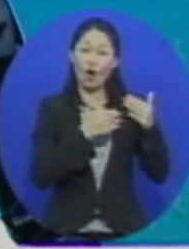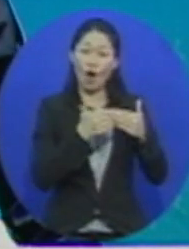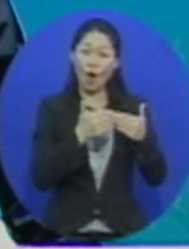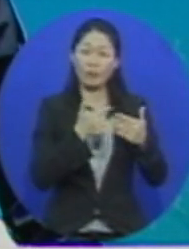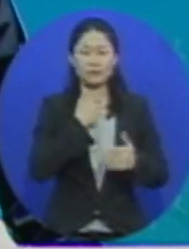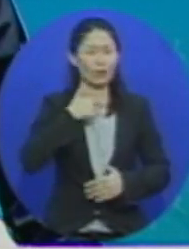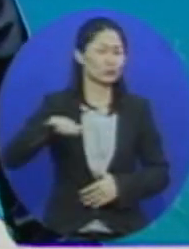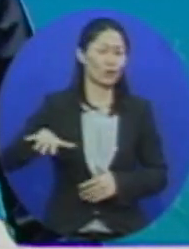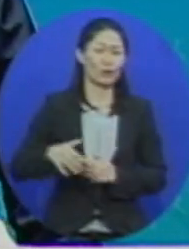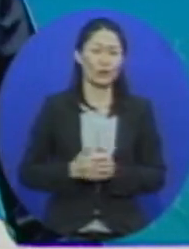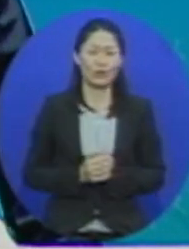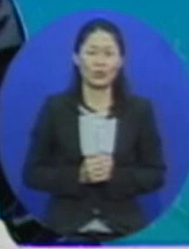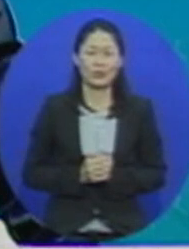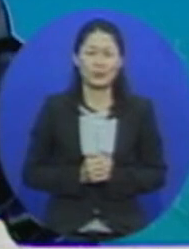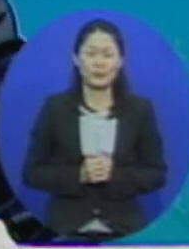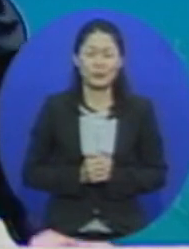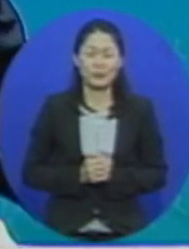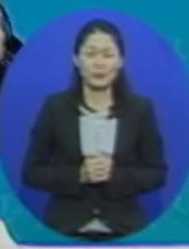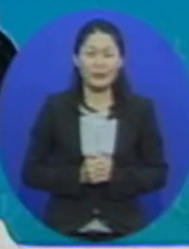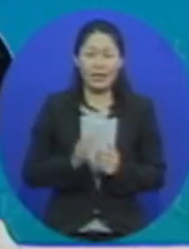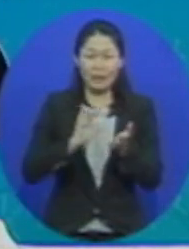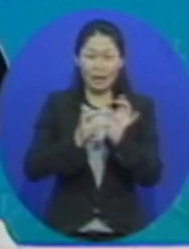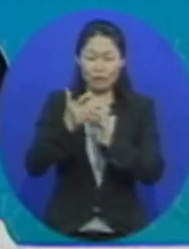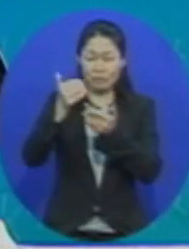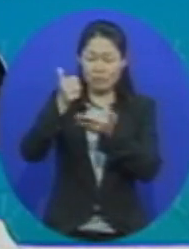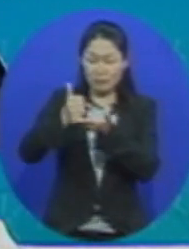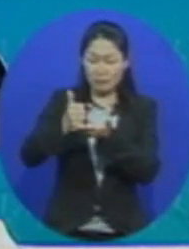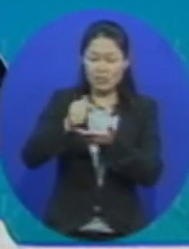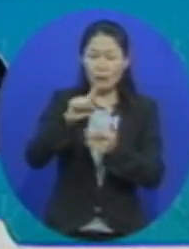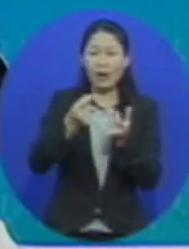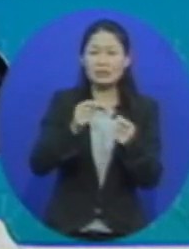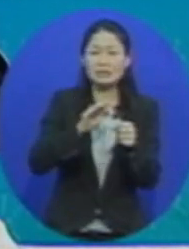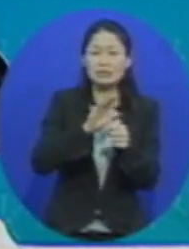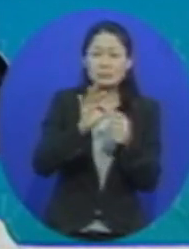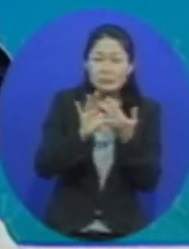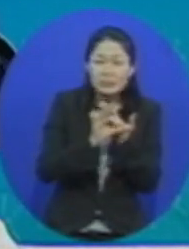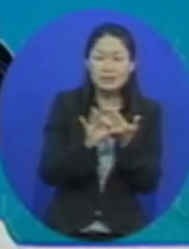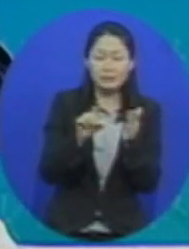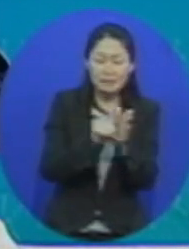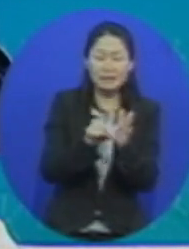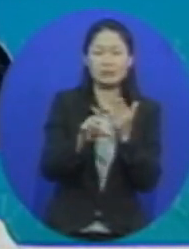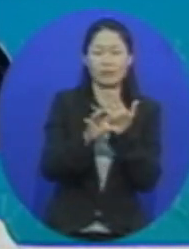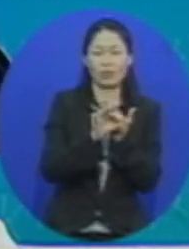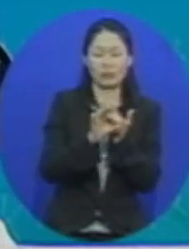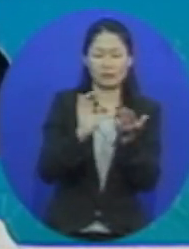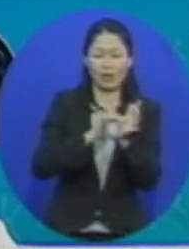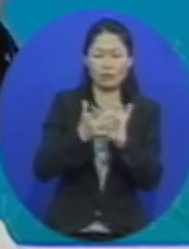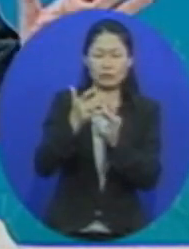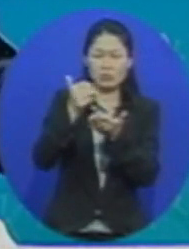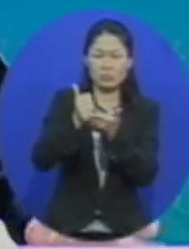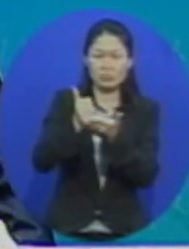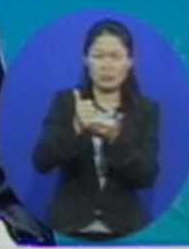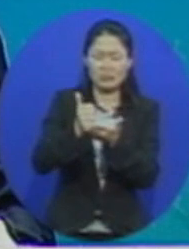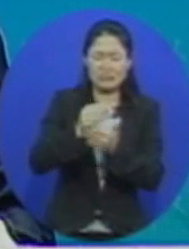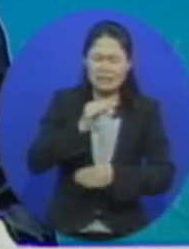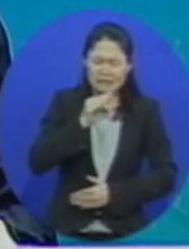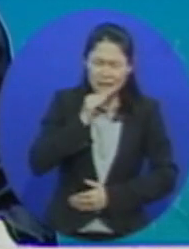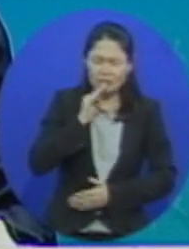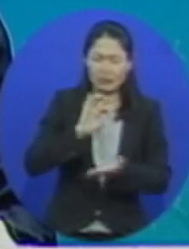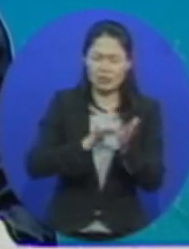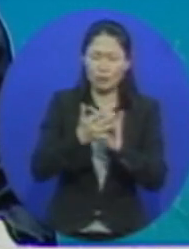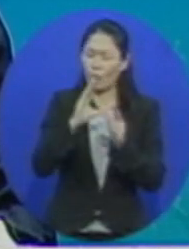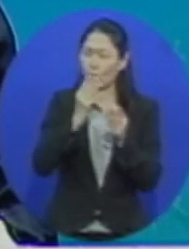보지는 못했어요 예수님을 이렇게 믿으면 그러면 예수를 실제로 아직 온전히 믿는 게